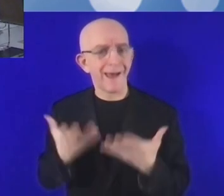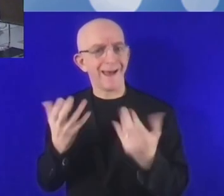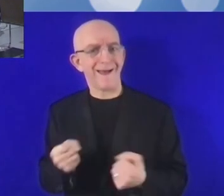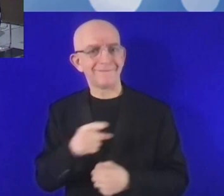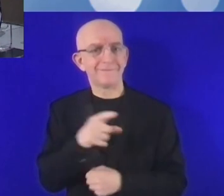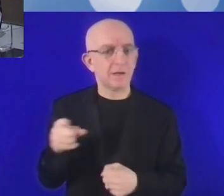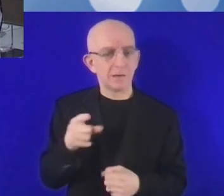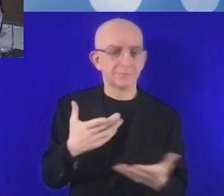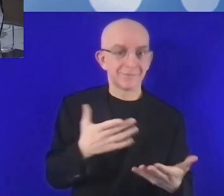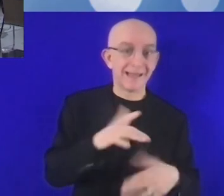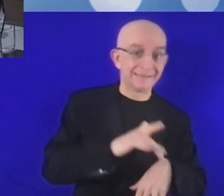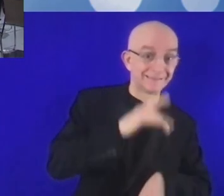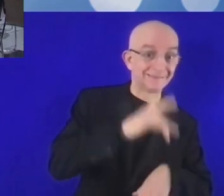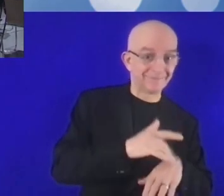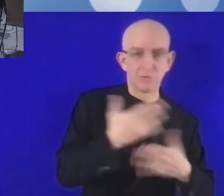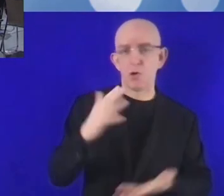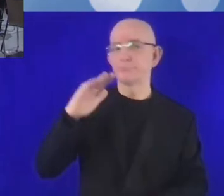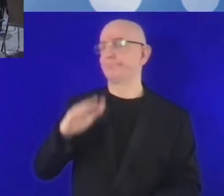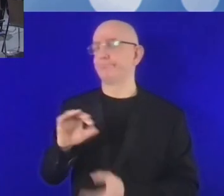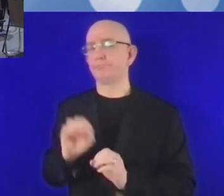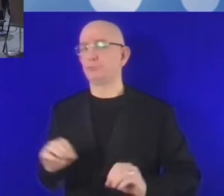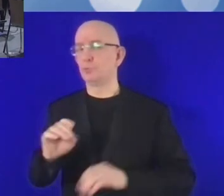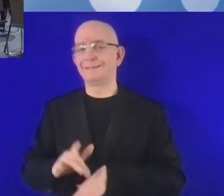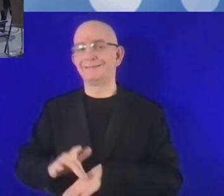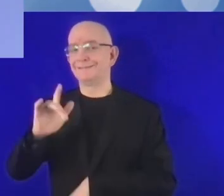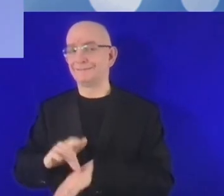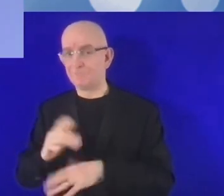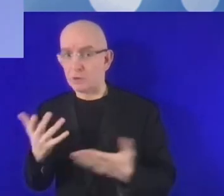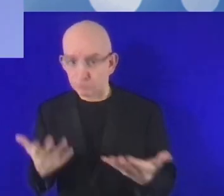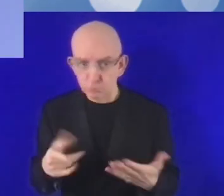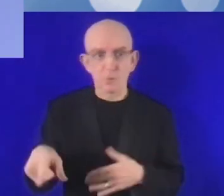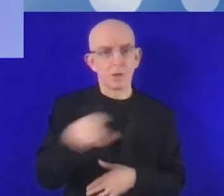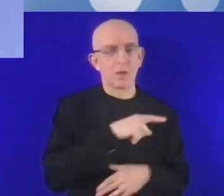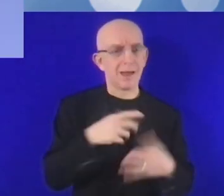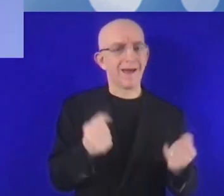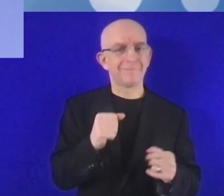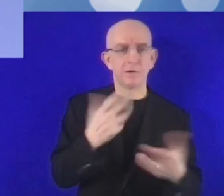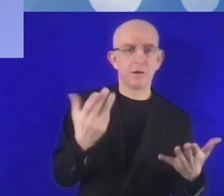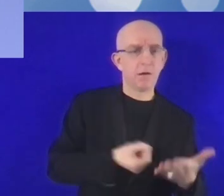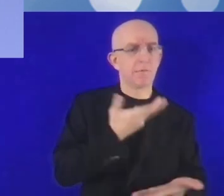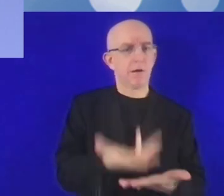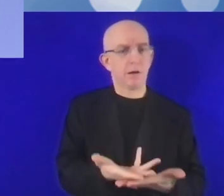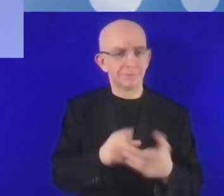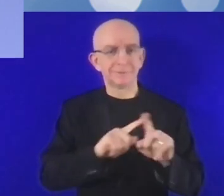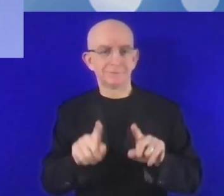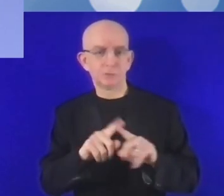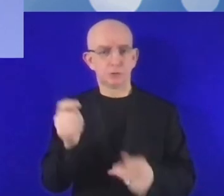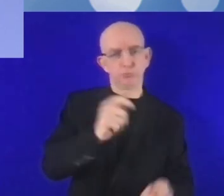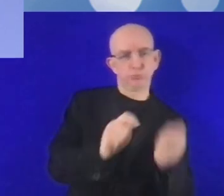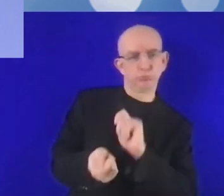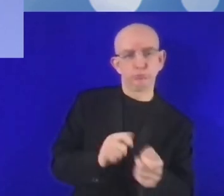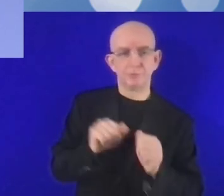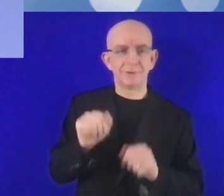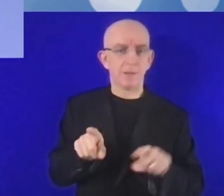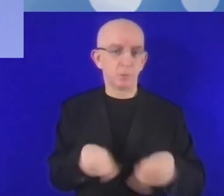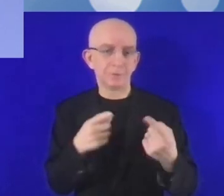可以有更多的不同，更多的阶层。那么我们人类可以说更